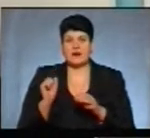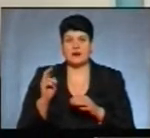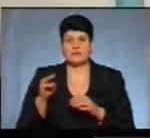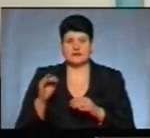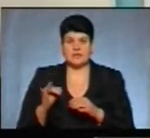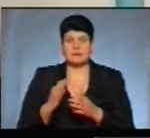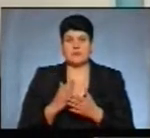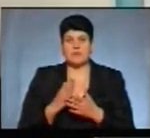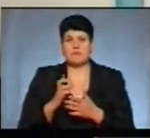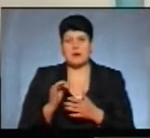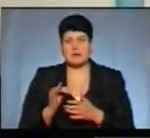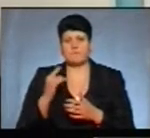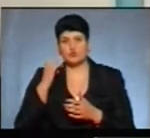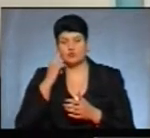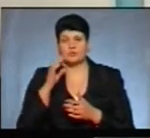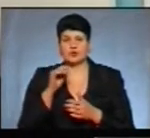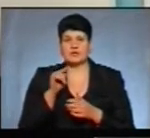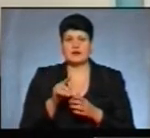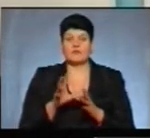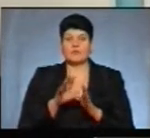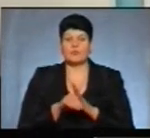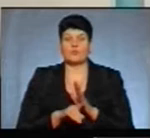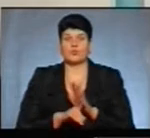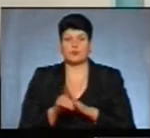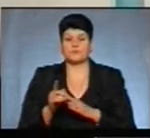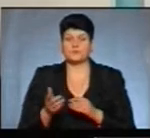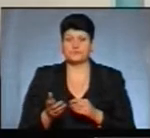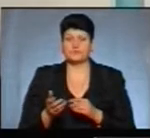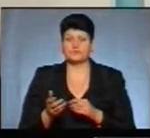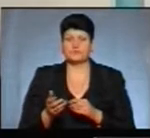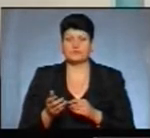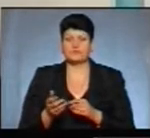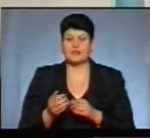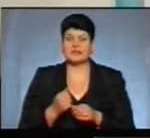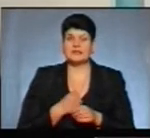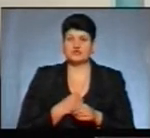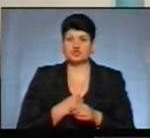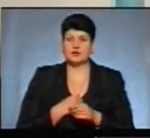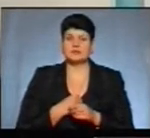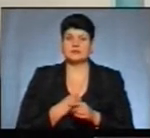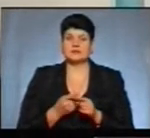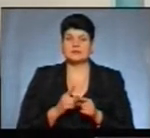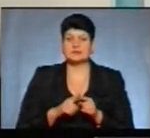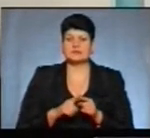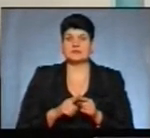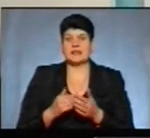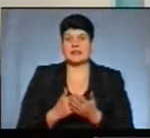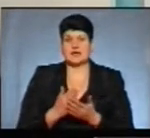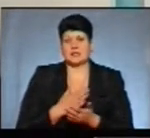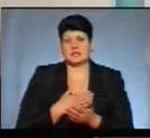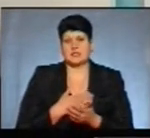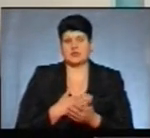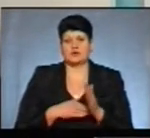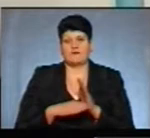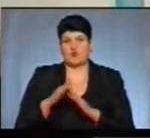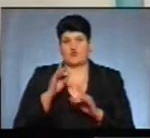мав би подумати про їх впровадження. Ну, це, на жаль, напевно, якість нашої